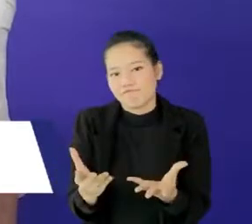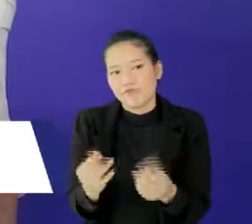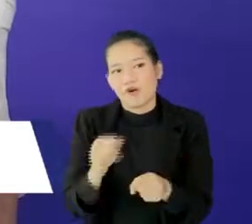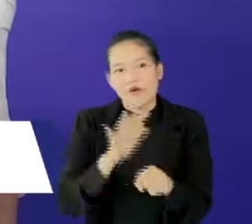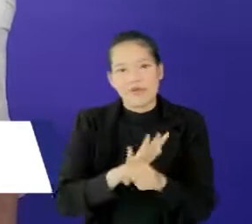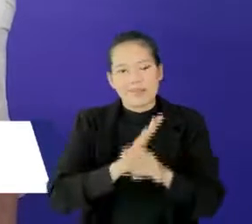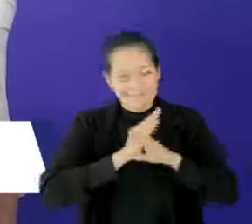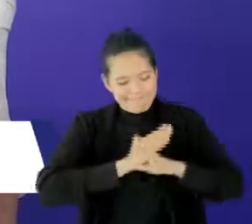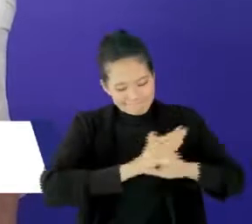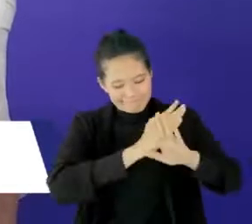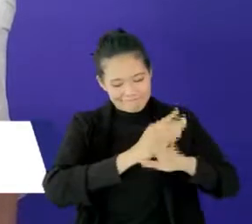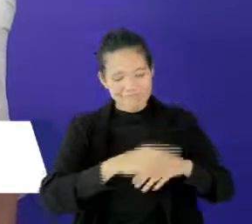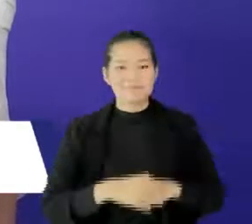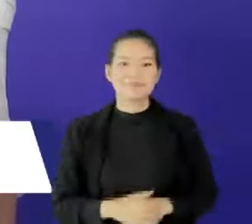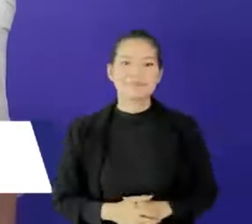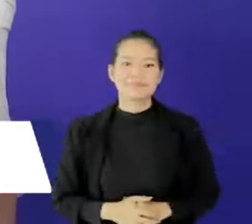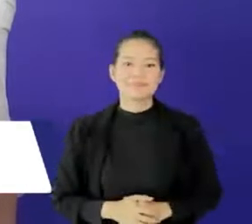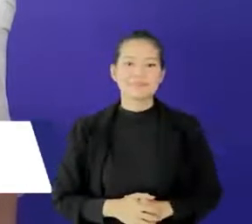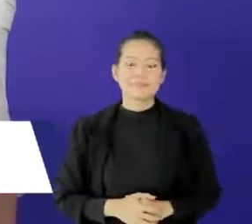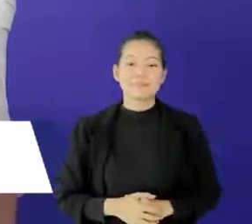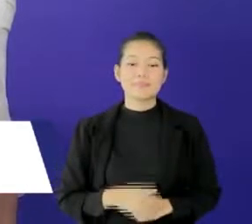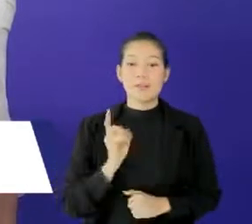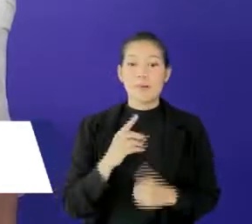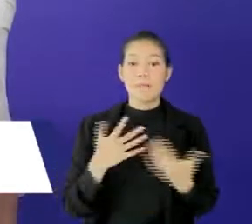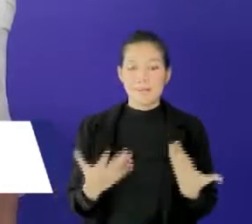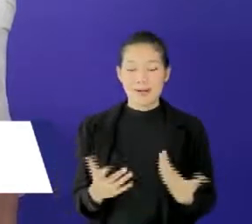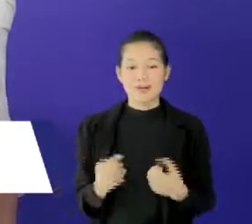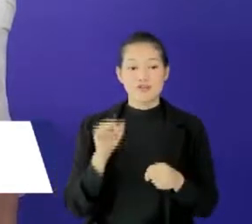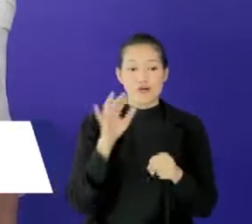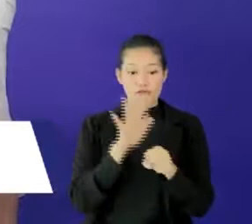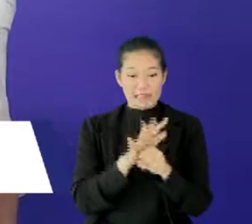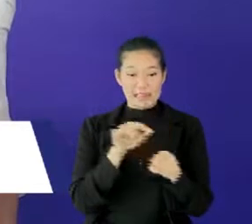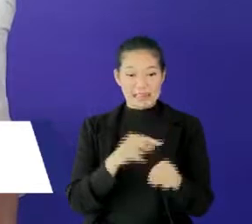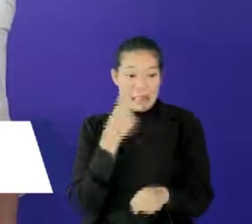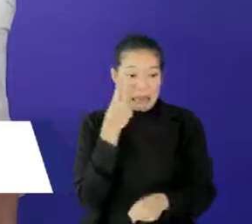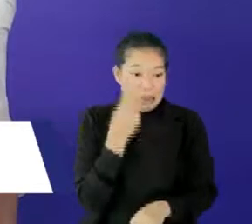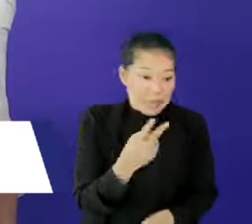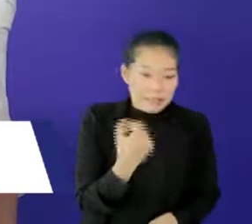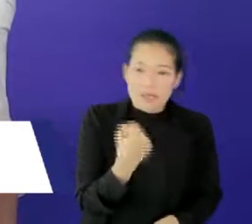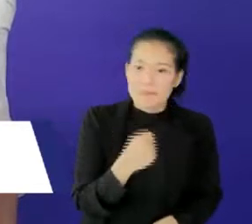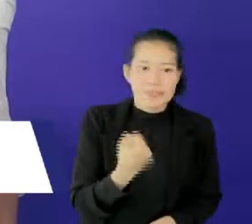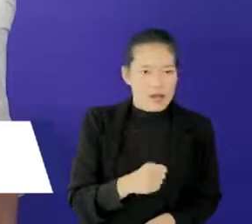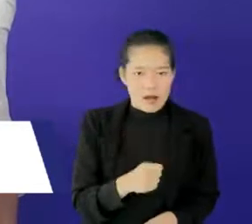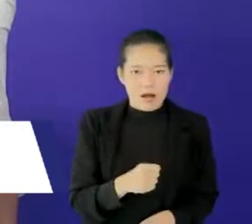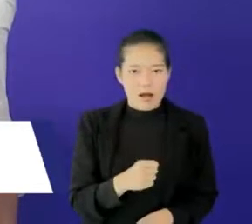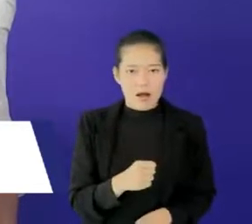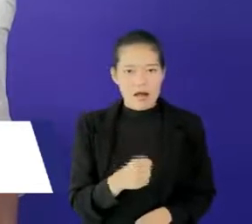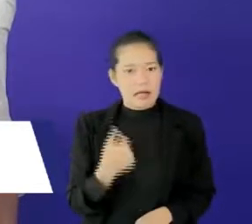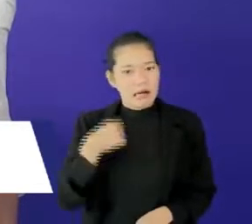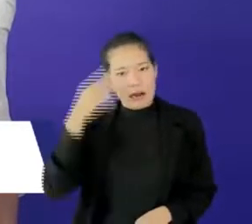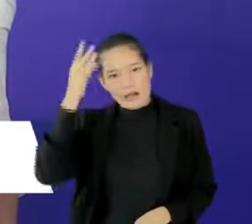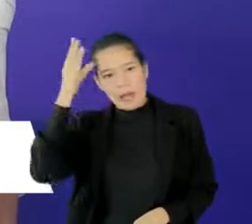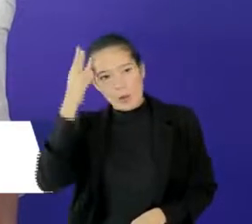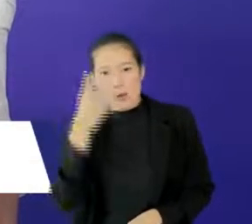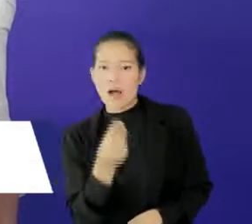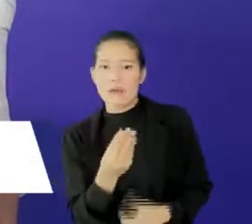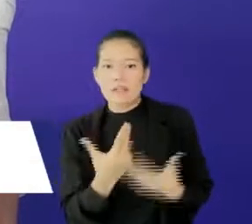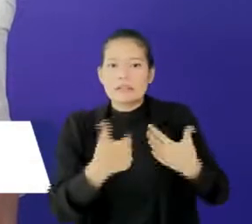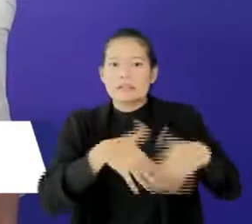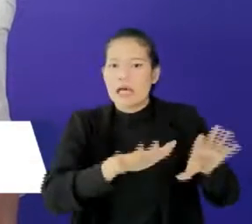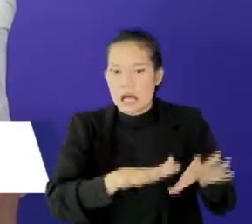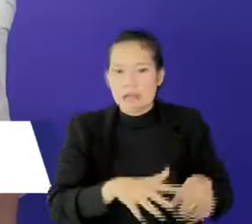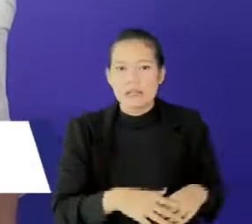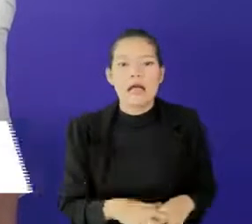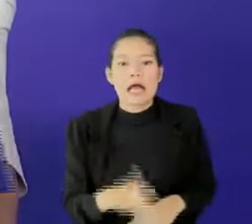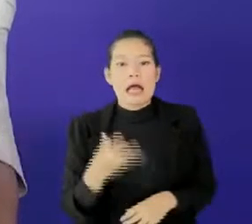melawan pandemi COVID-19 ini. Karena COVID ini tidak kelihatan dan kita tidak tahu kapan berakhir dan saat